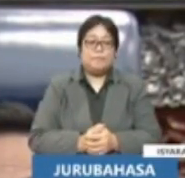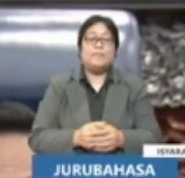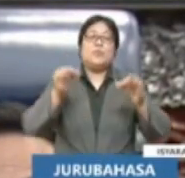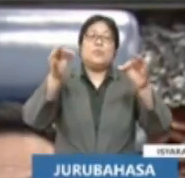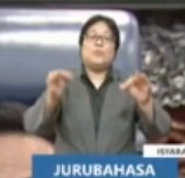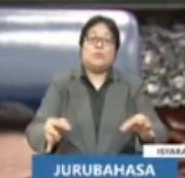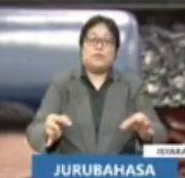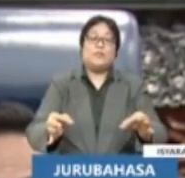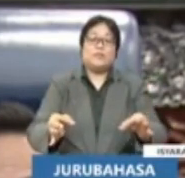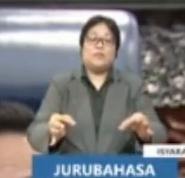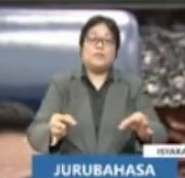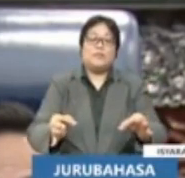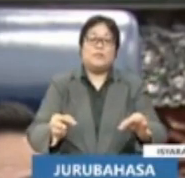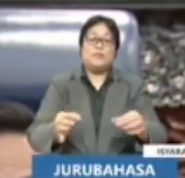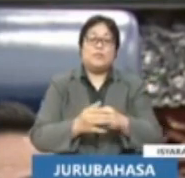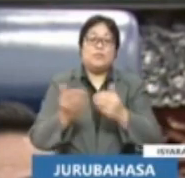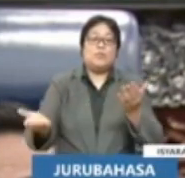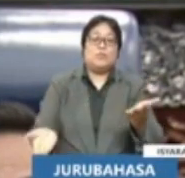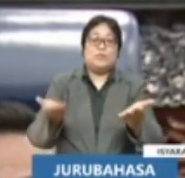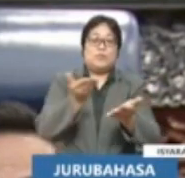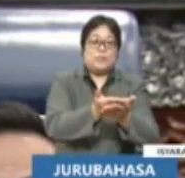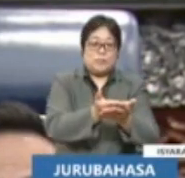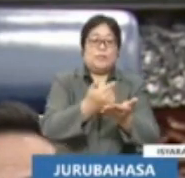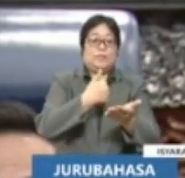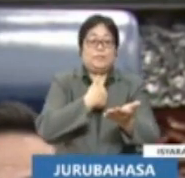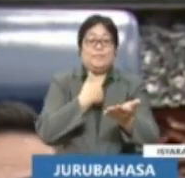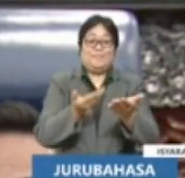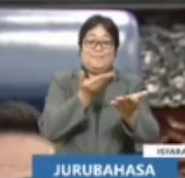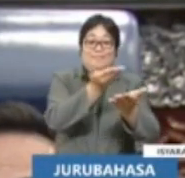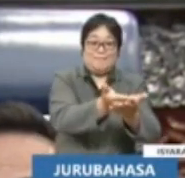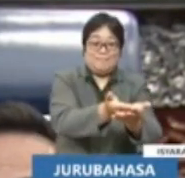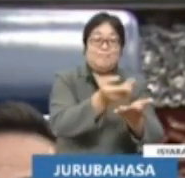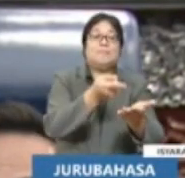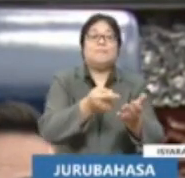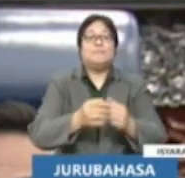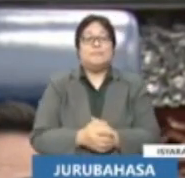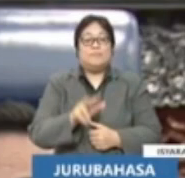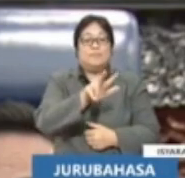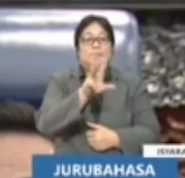memberikan keputusan ke atas usul yang saya telah pun bawa di bawah